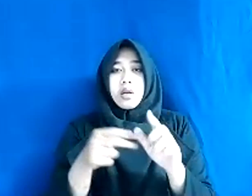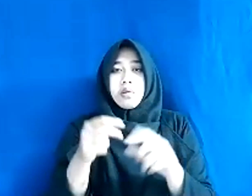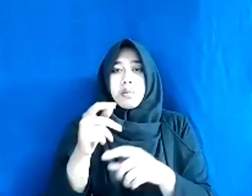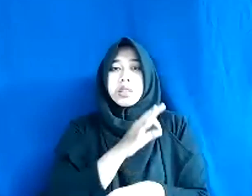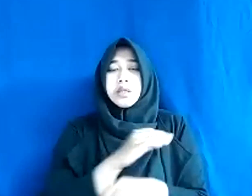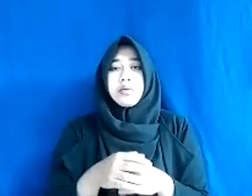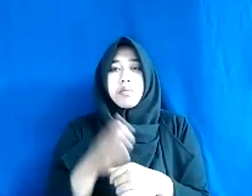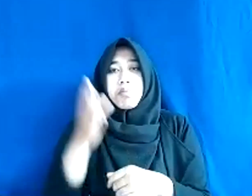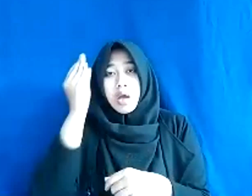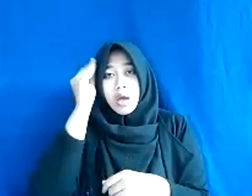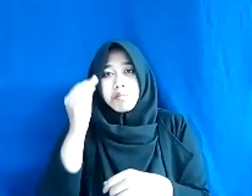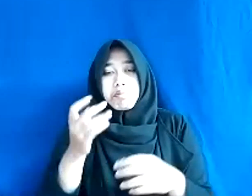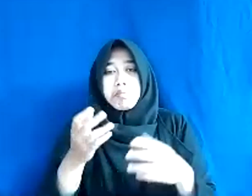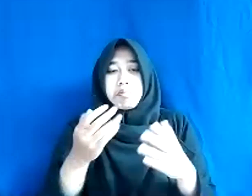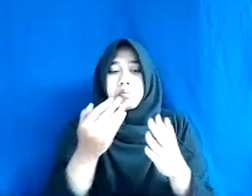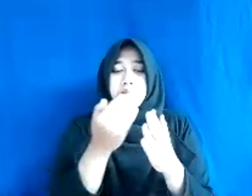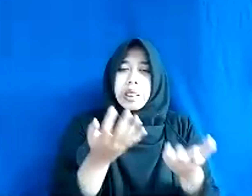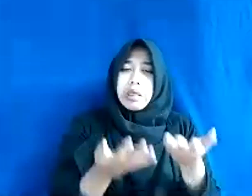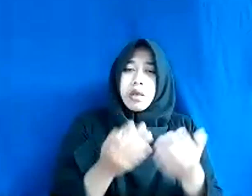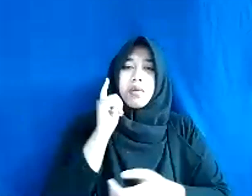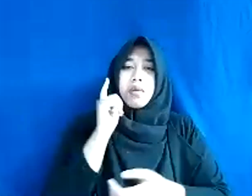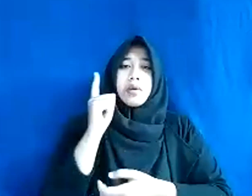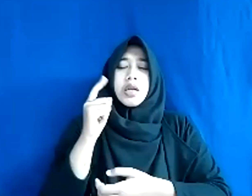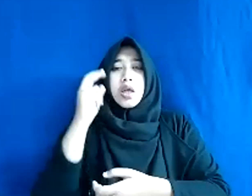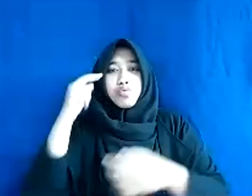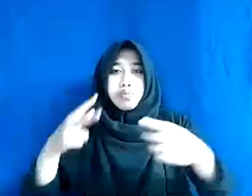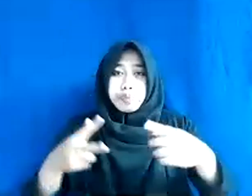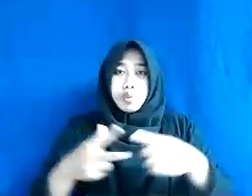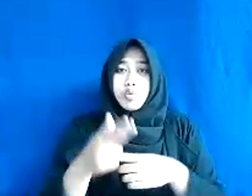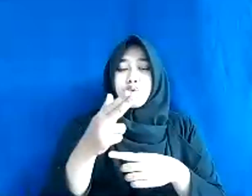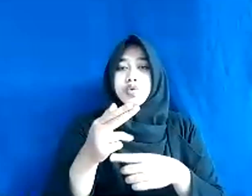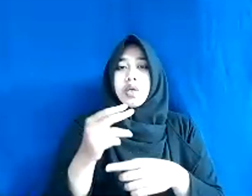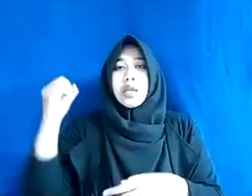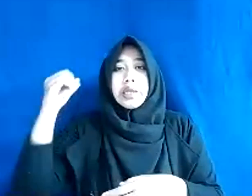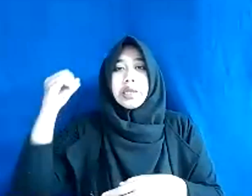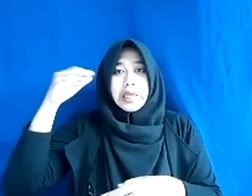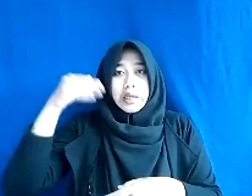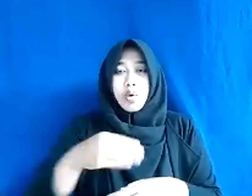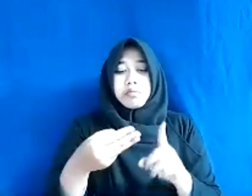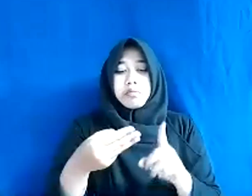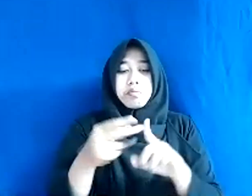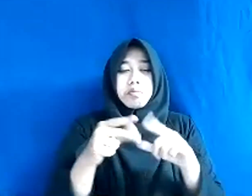memutuskan impor bahan pangan pokok. Nah, kalau saya sendiri